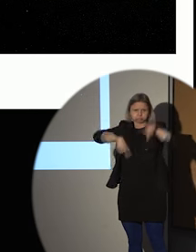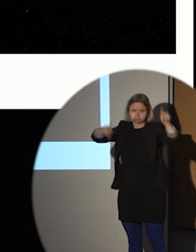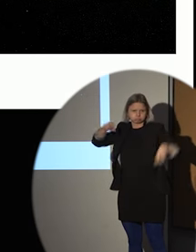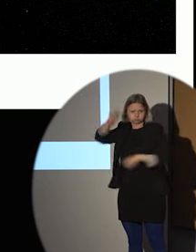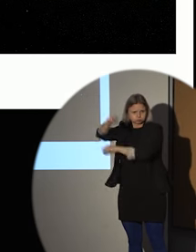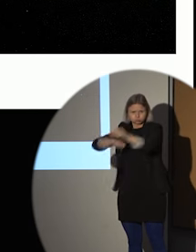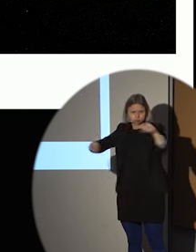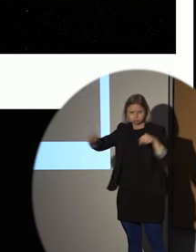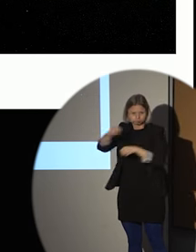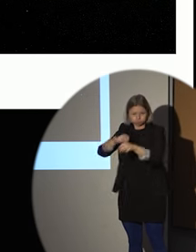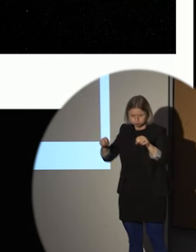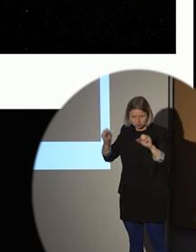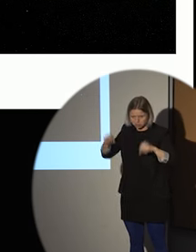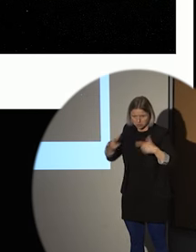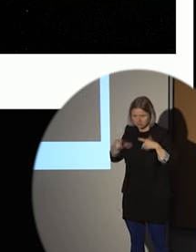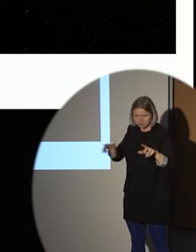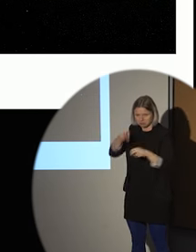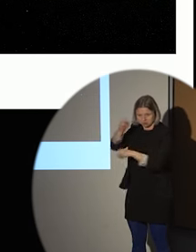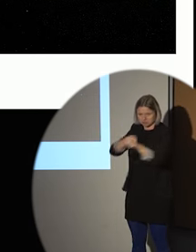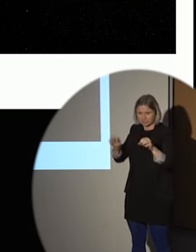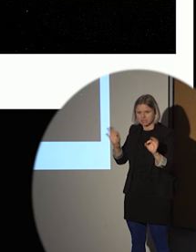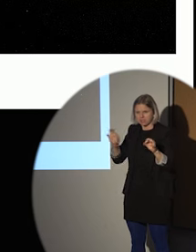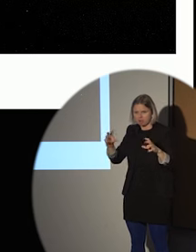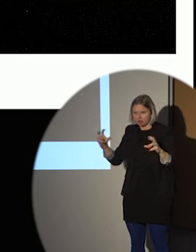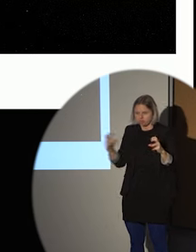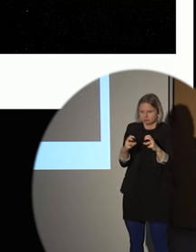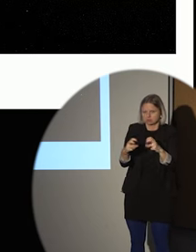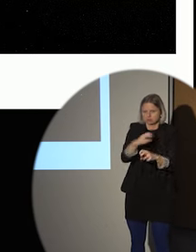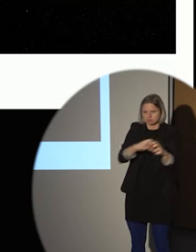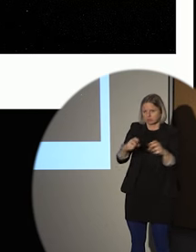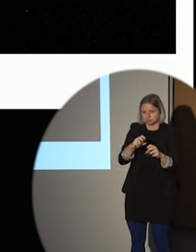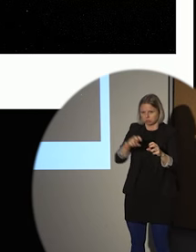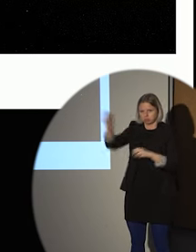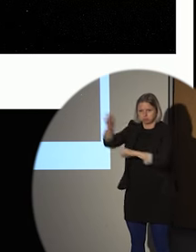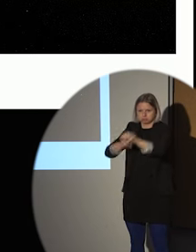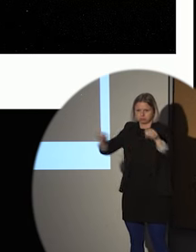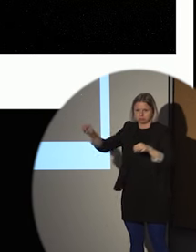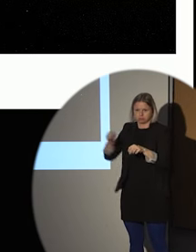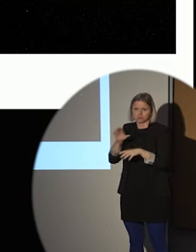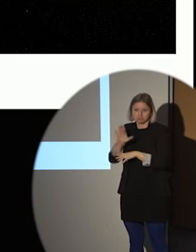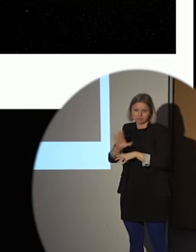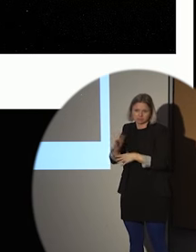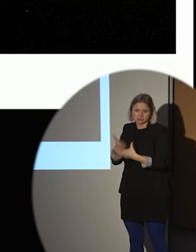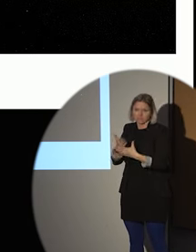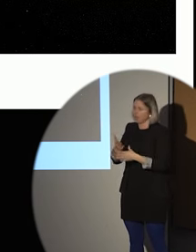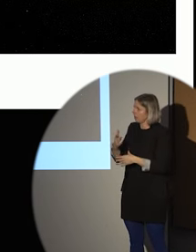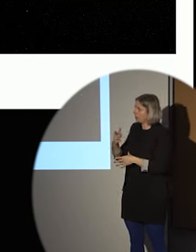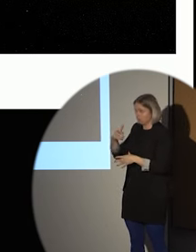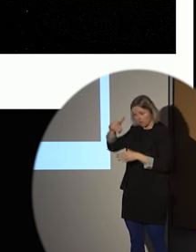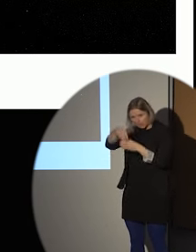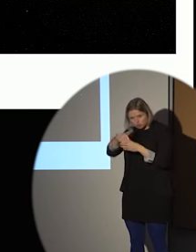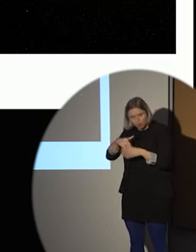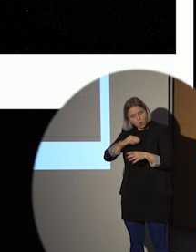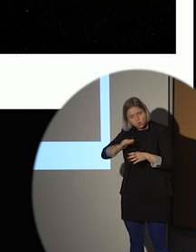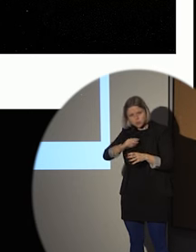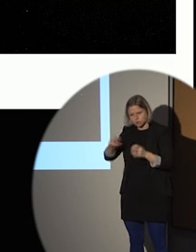elliptique, est une galaxie qui est supportée par la dispersion des vitesses, par la rapidité avec